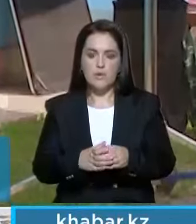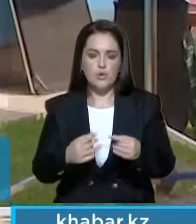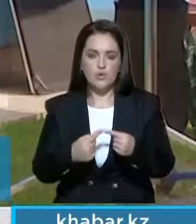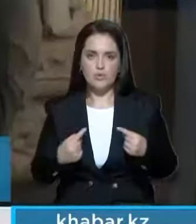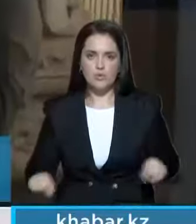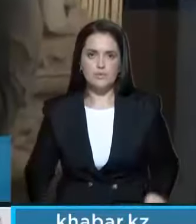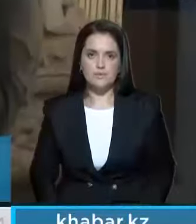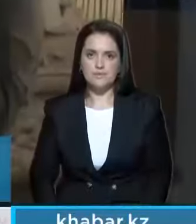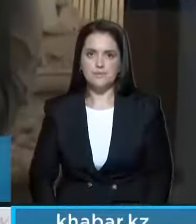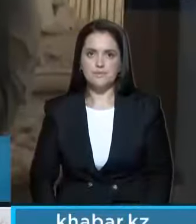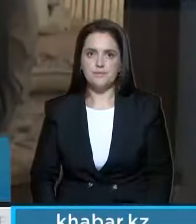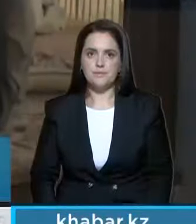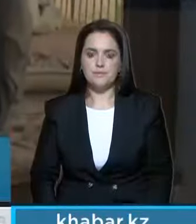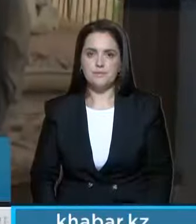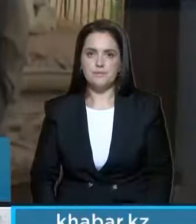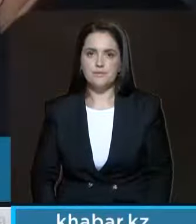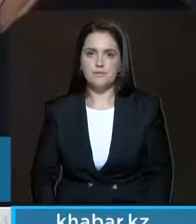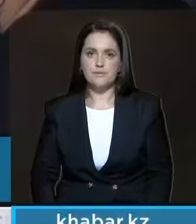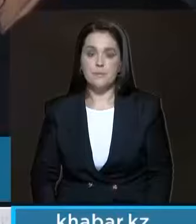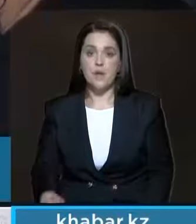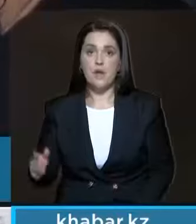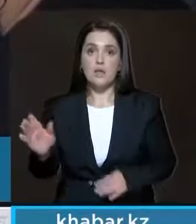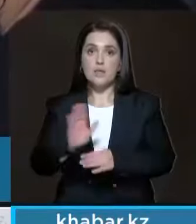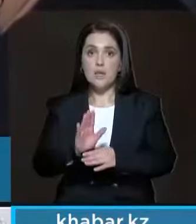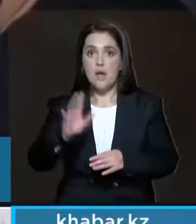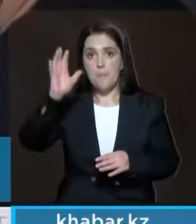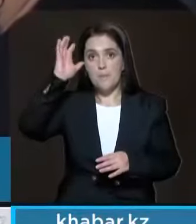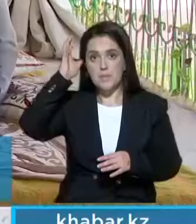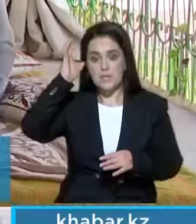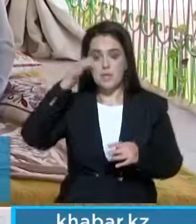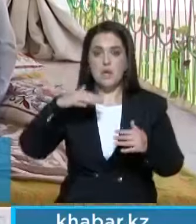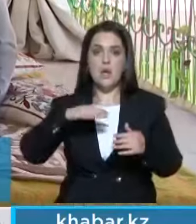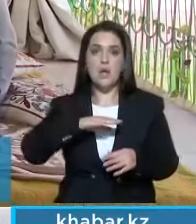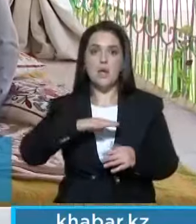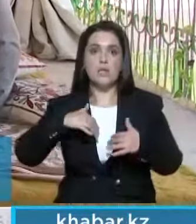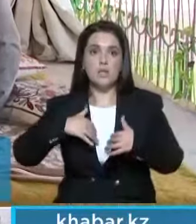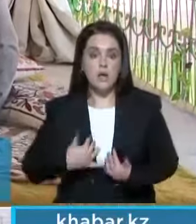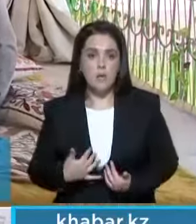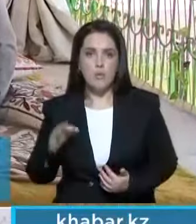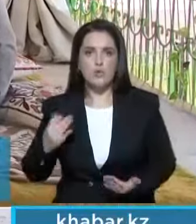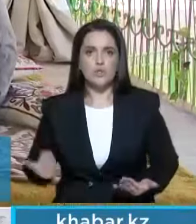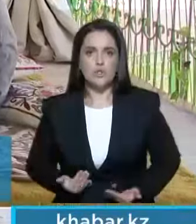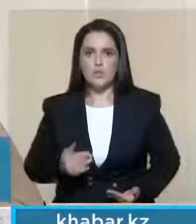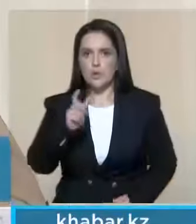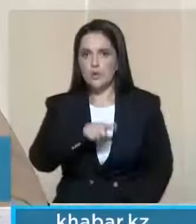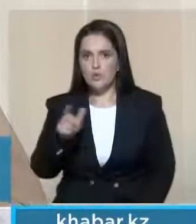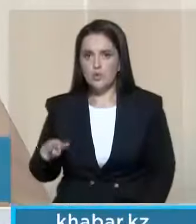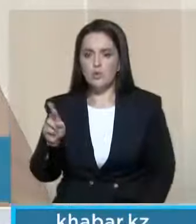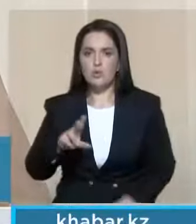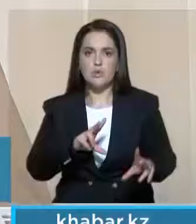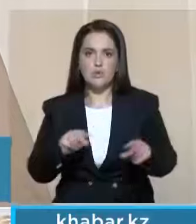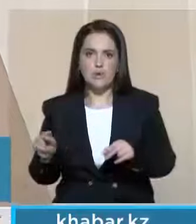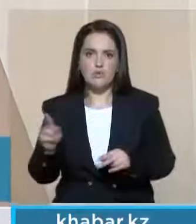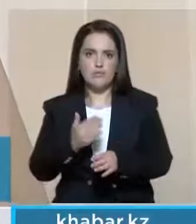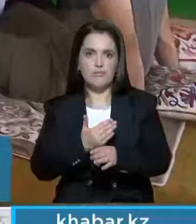другой. По своему жанру новый сериал – это психологическая драма. Он рассказывает о жизни людей, которые обретают свое счастье уже